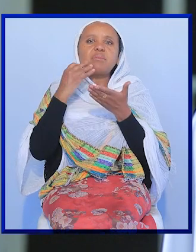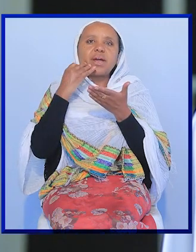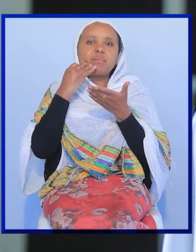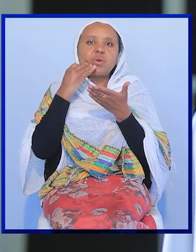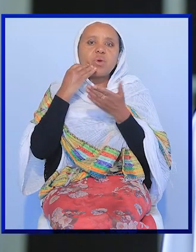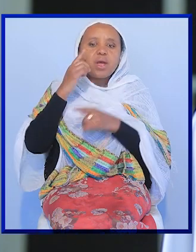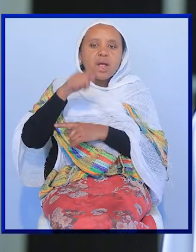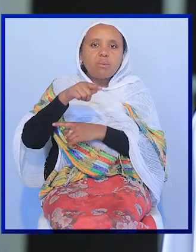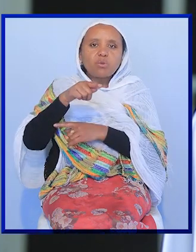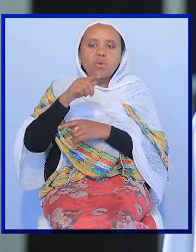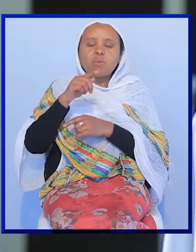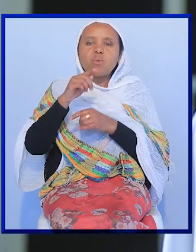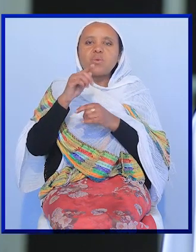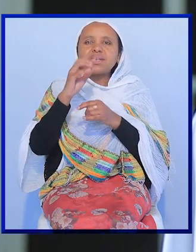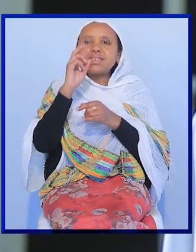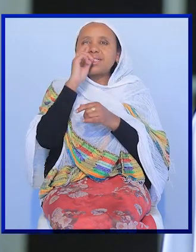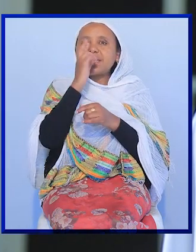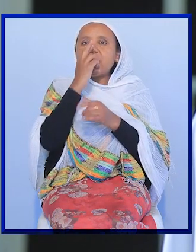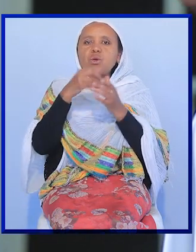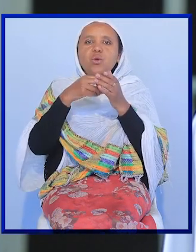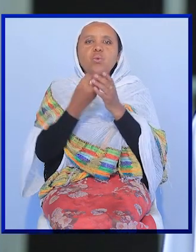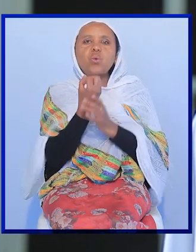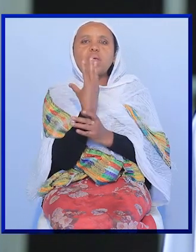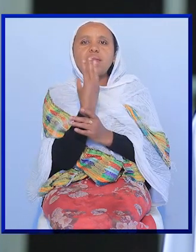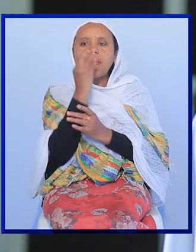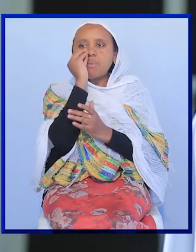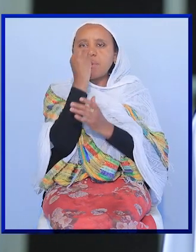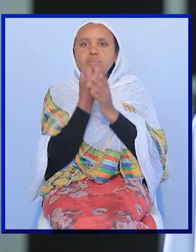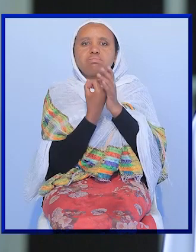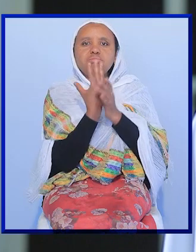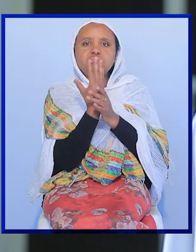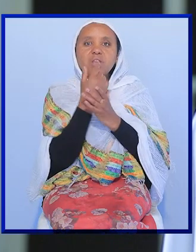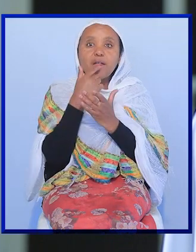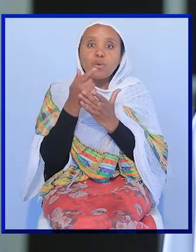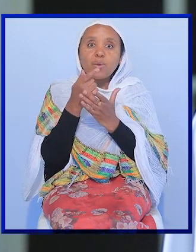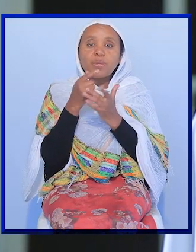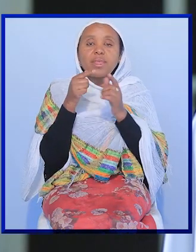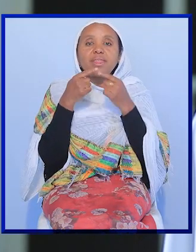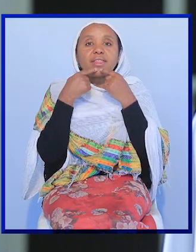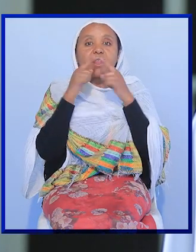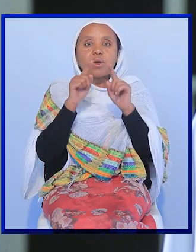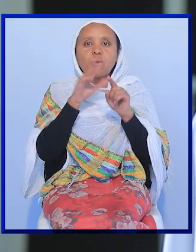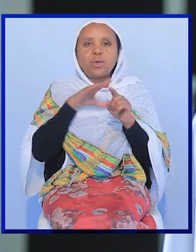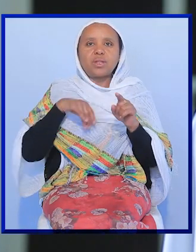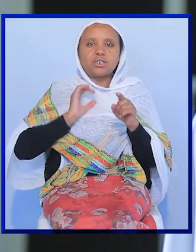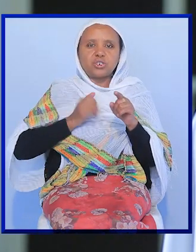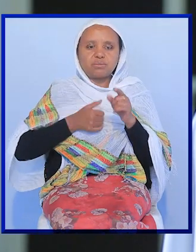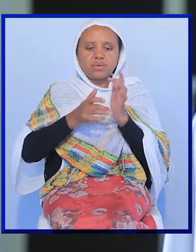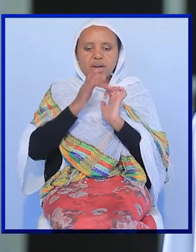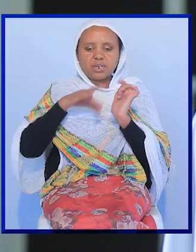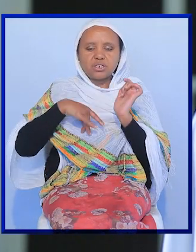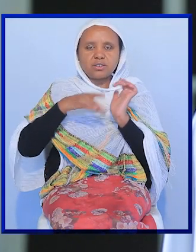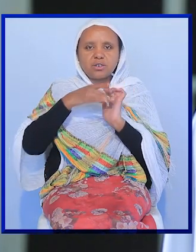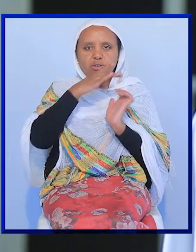ከበትሩም ደግሞ ጽጌ ይወጣል አበባ ይለመልማል ተብሎ የተጠቀሰው አበባው ደግሞ ጌታችን መድኃኒታችን